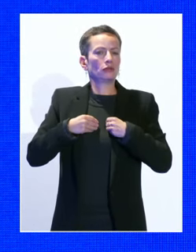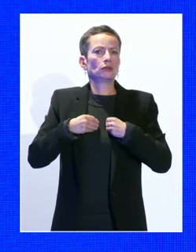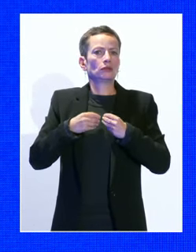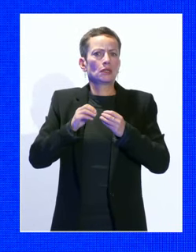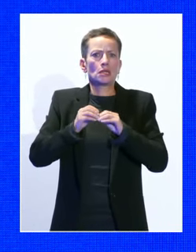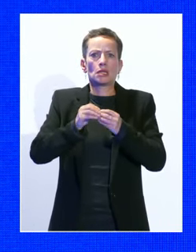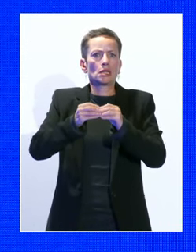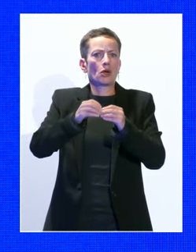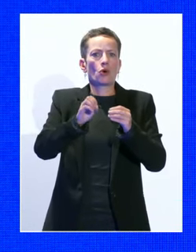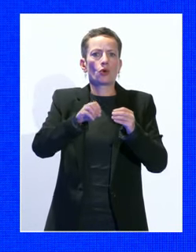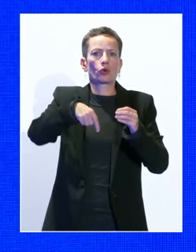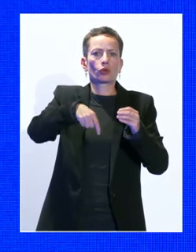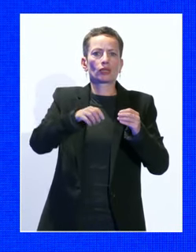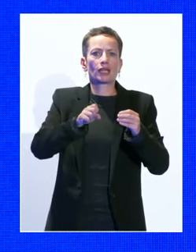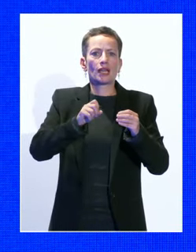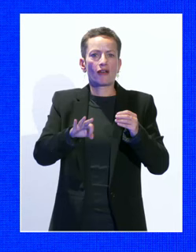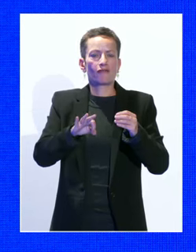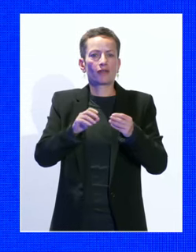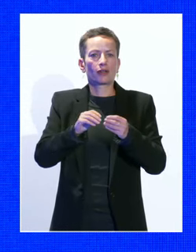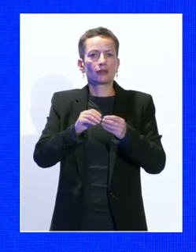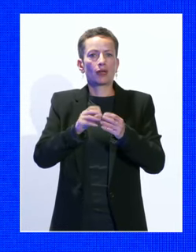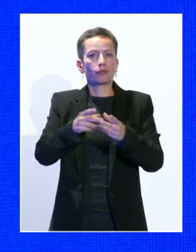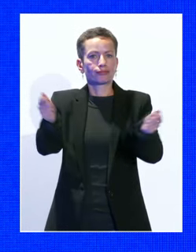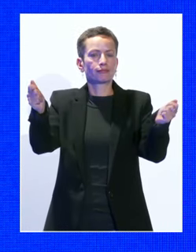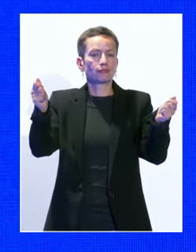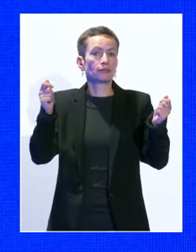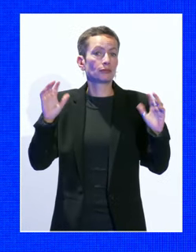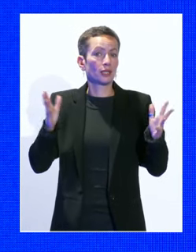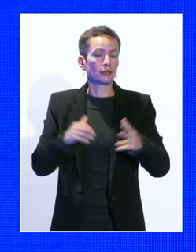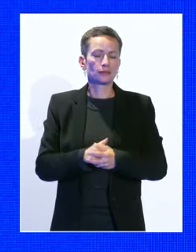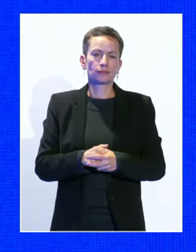question des OQTF. Mais